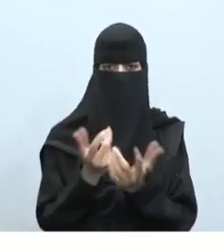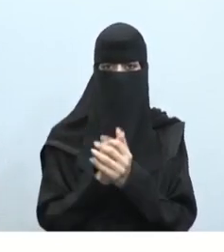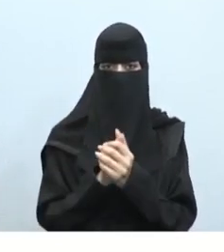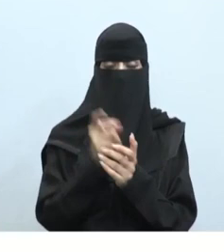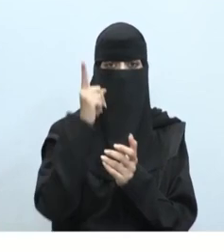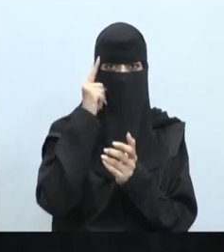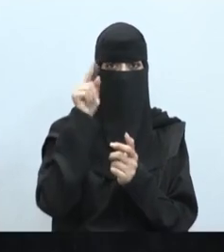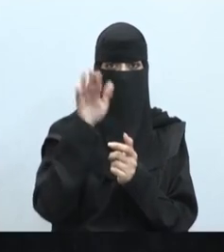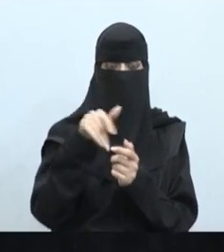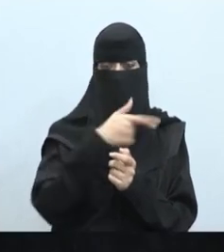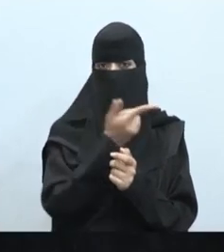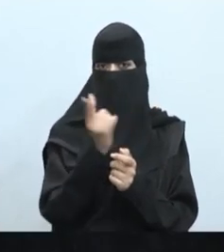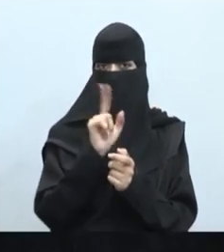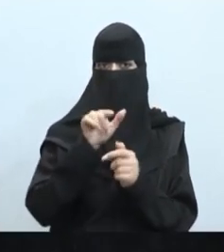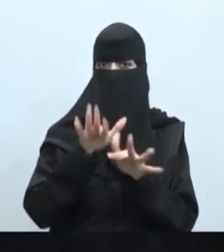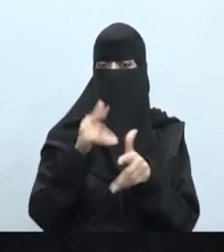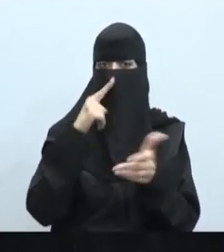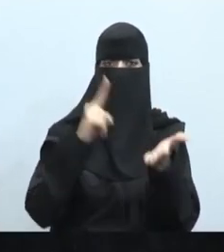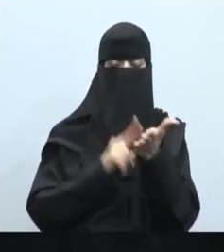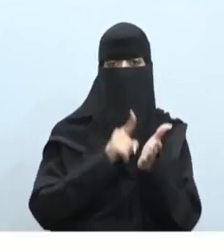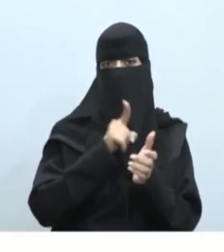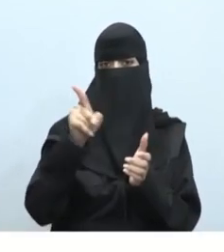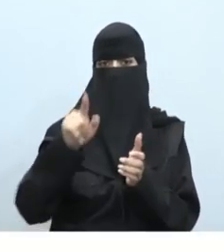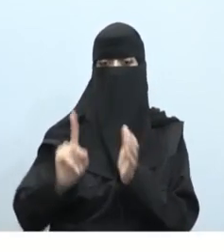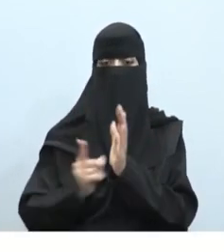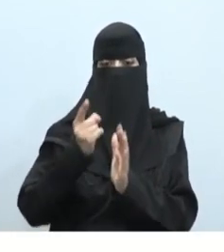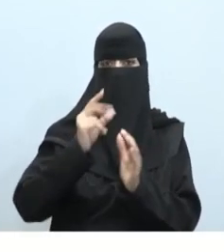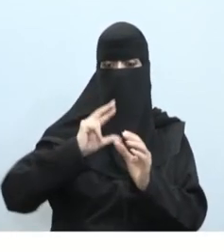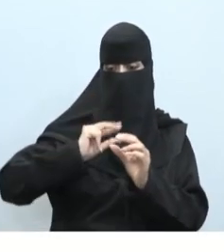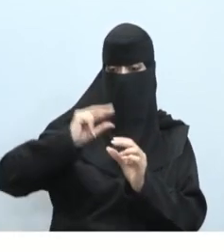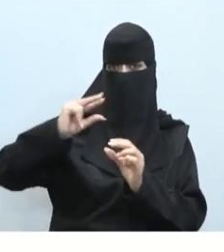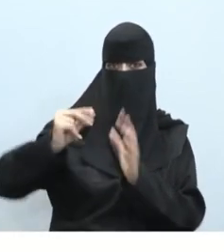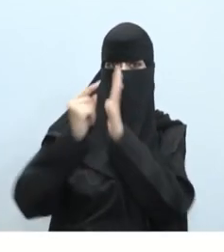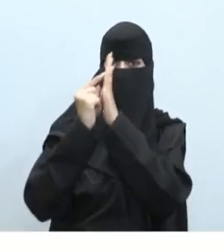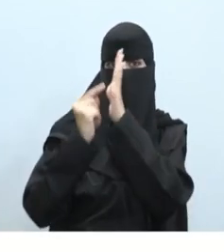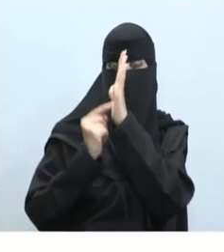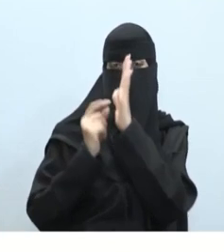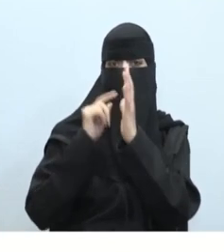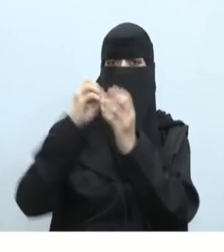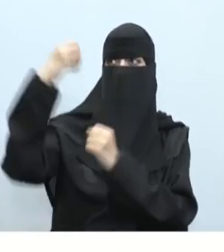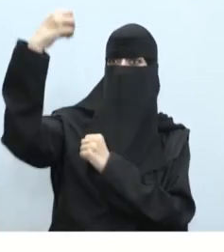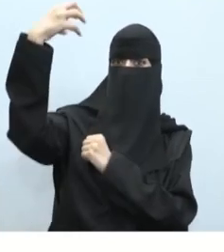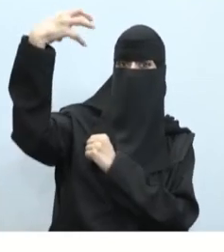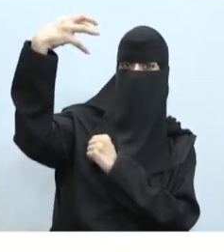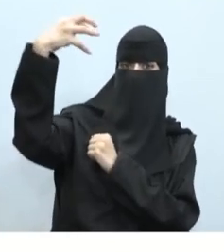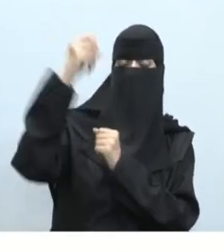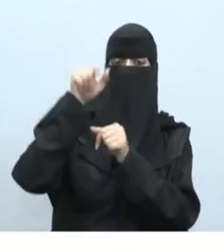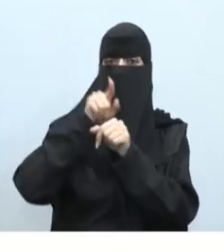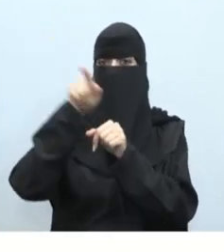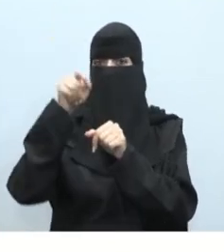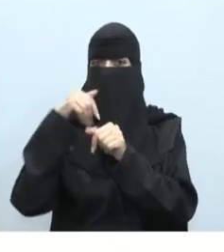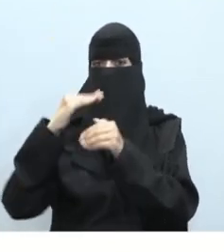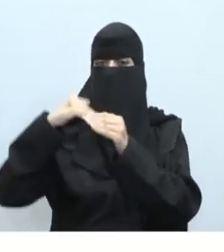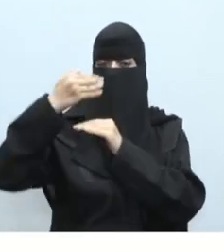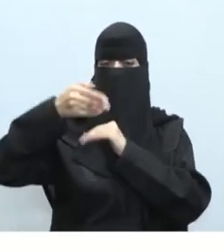تعرف هذه المجرات ابنائه وبنات الطلاب انها او يتبعها نظامنا الشمسي هي عباره